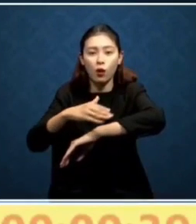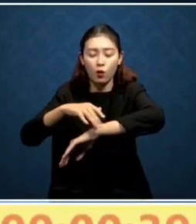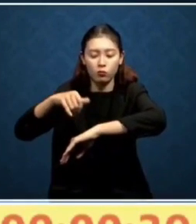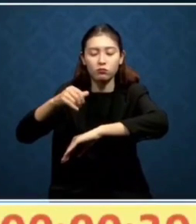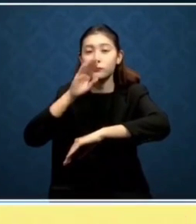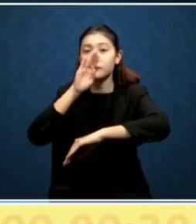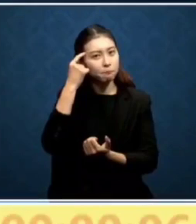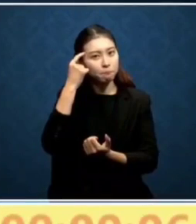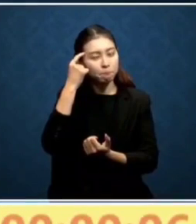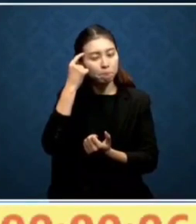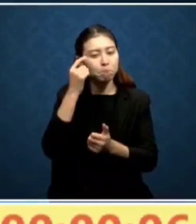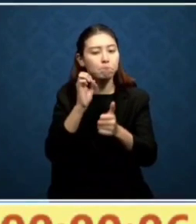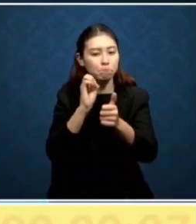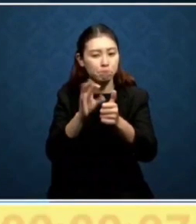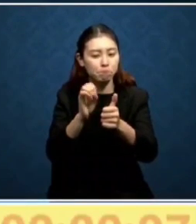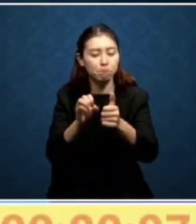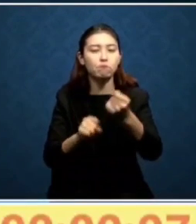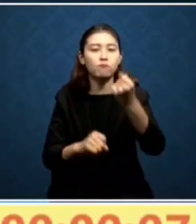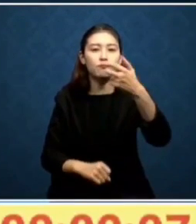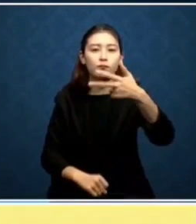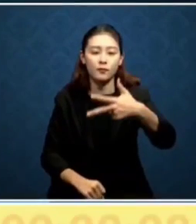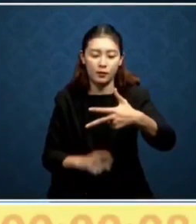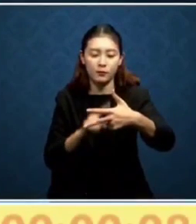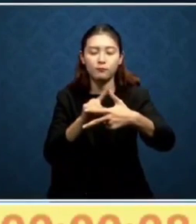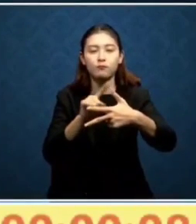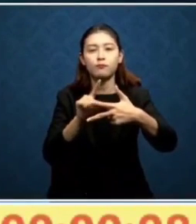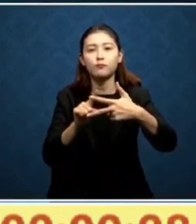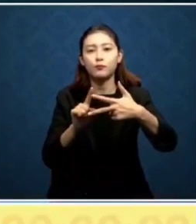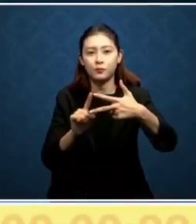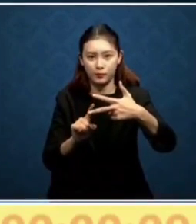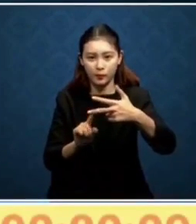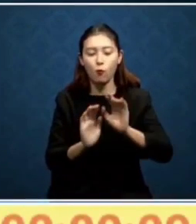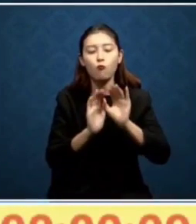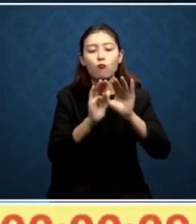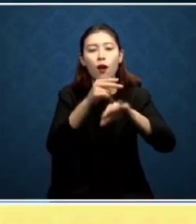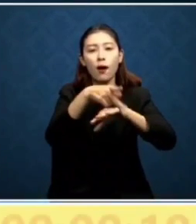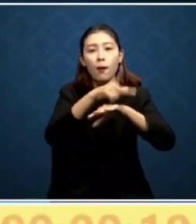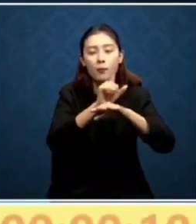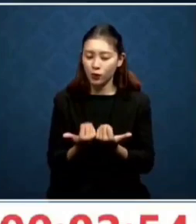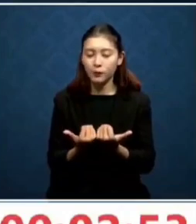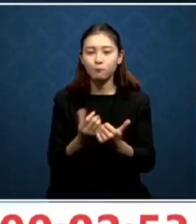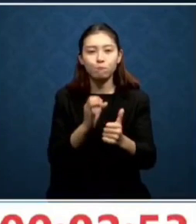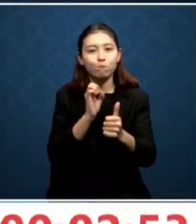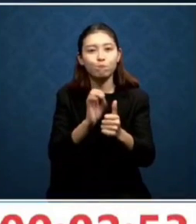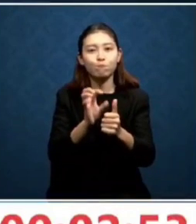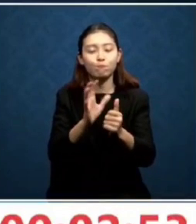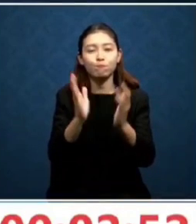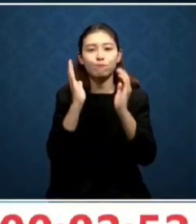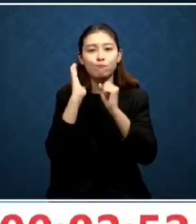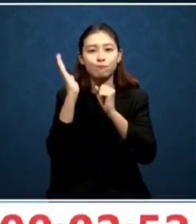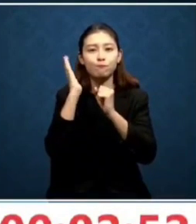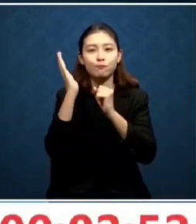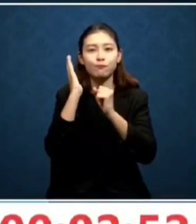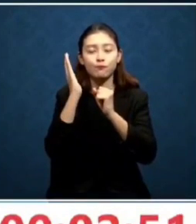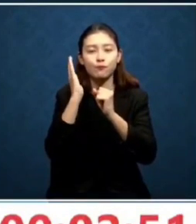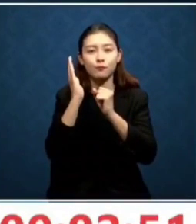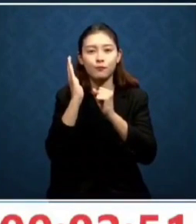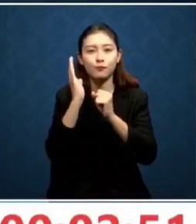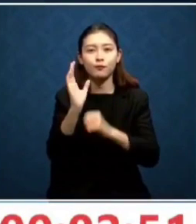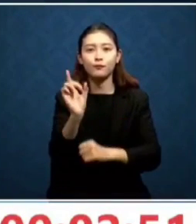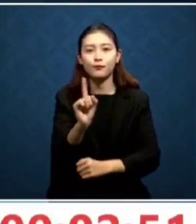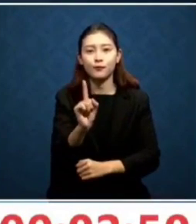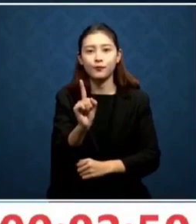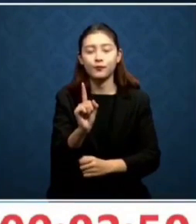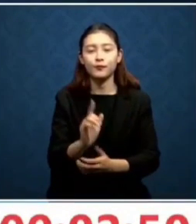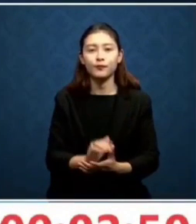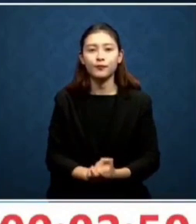่าไดอย่ทันท่งทีรวมทงของให้จัตงหนวยงานป้องกและบรเทาไพภิบัิจากชางป่าโดยเฉพาะในชาณรวพอรุ่งโรธ เรื่